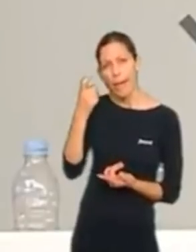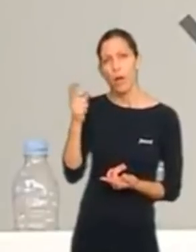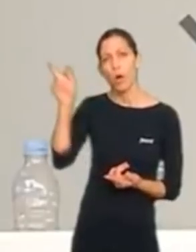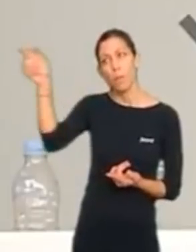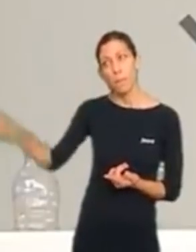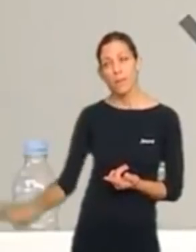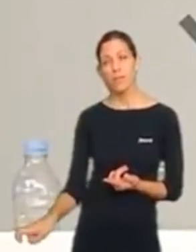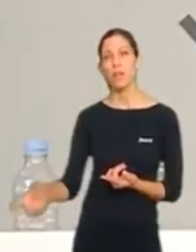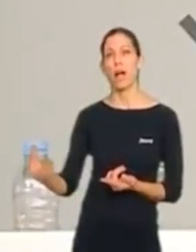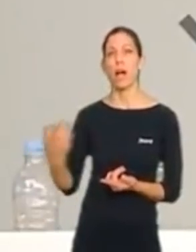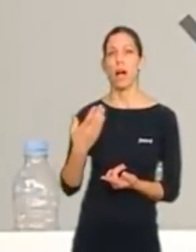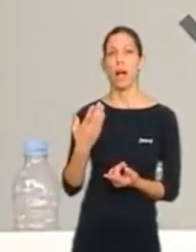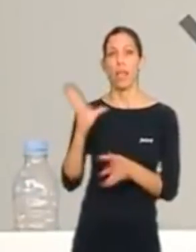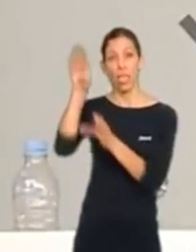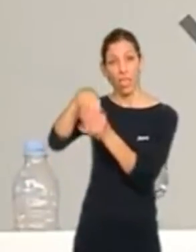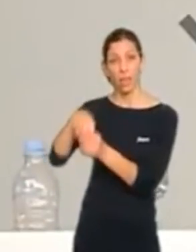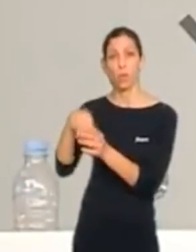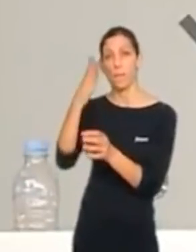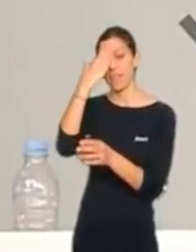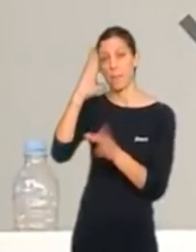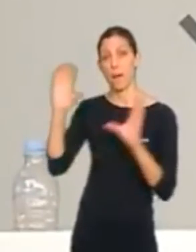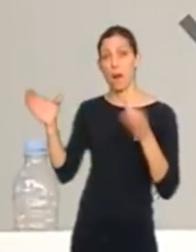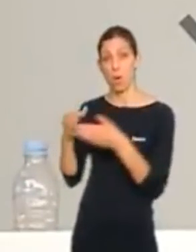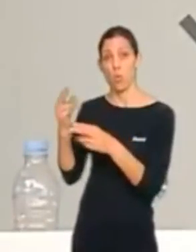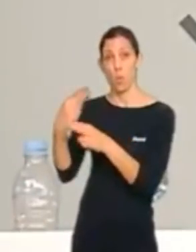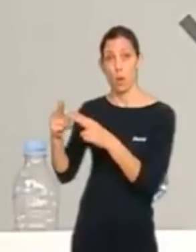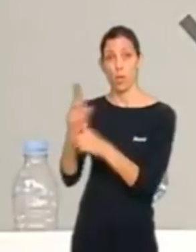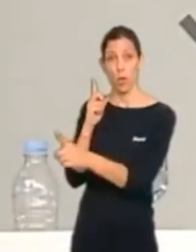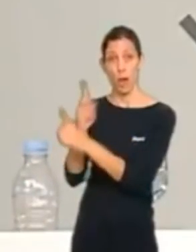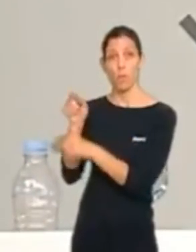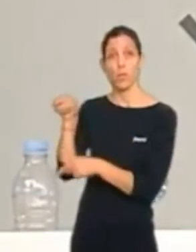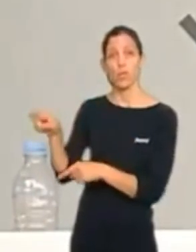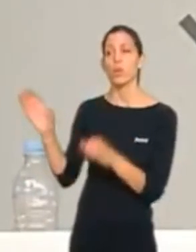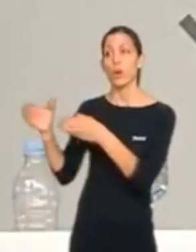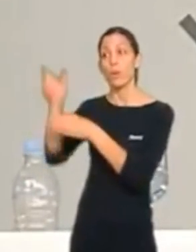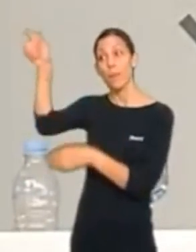síndica del principal grup de l'oposició sí que se li pot demanar.